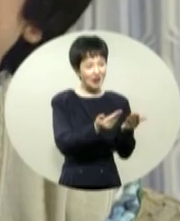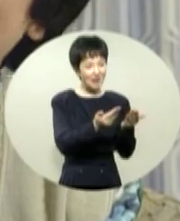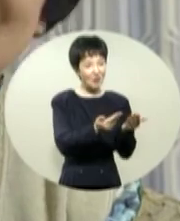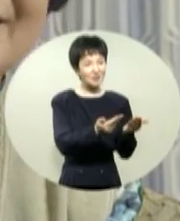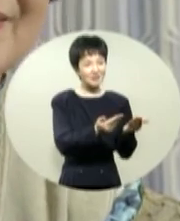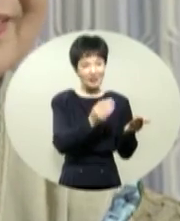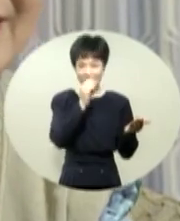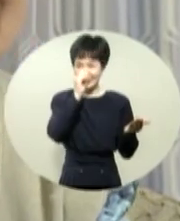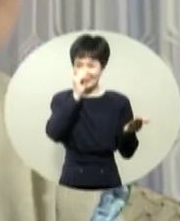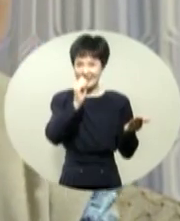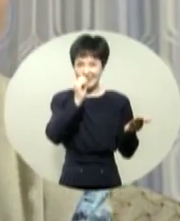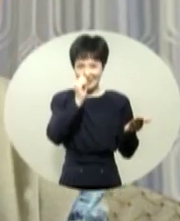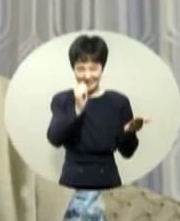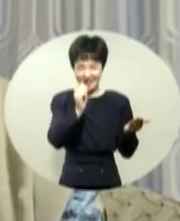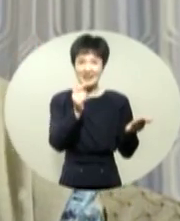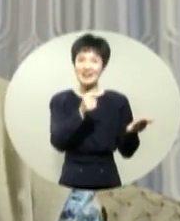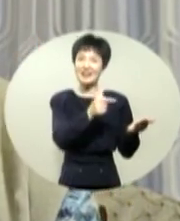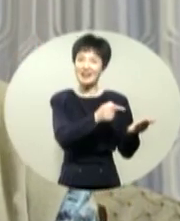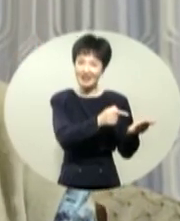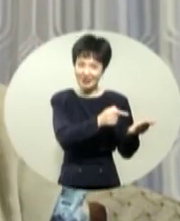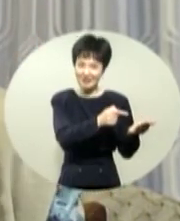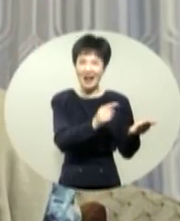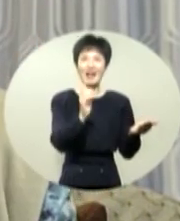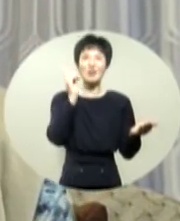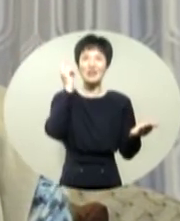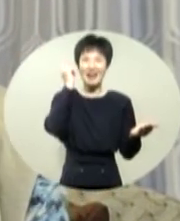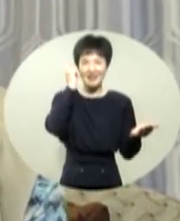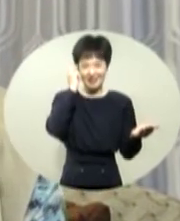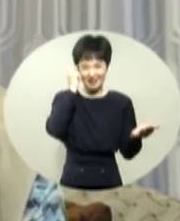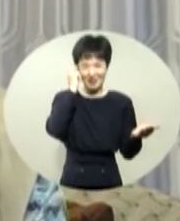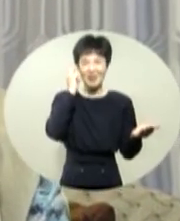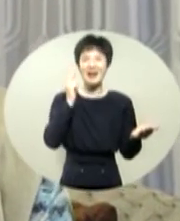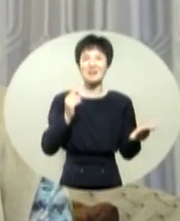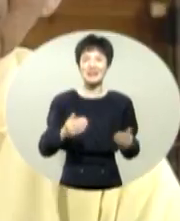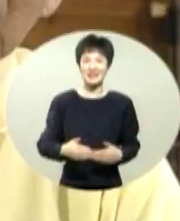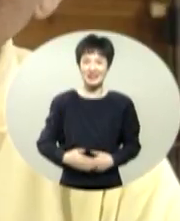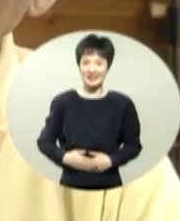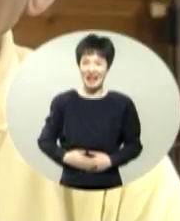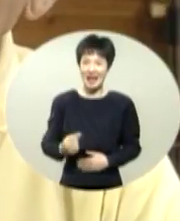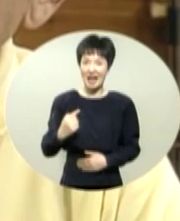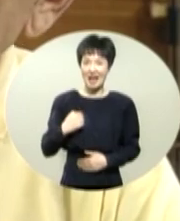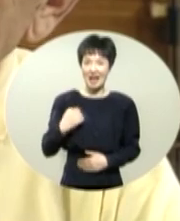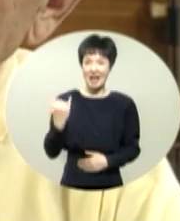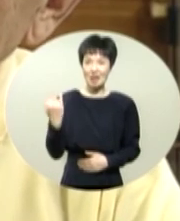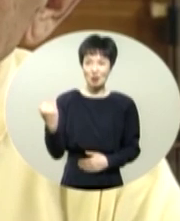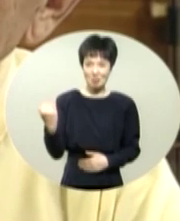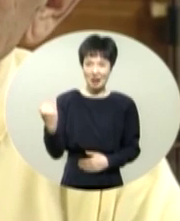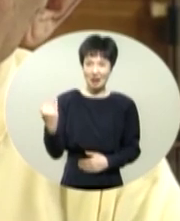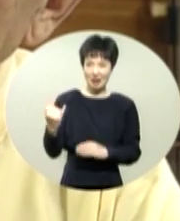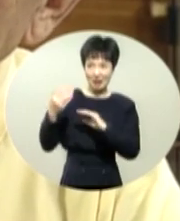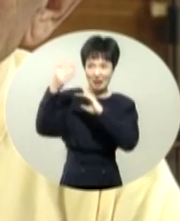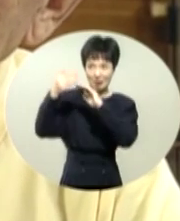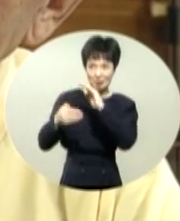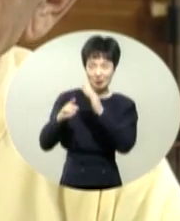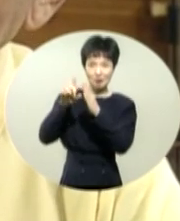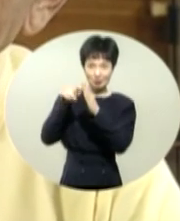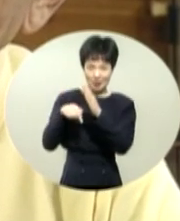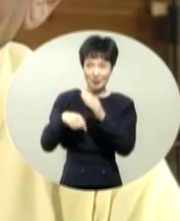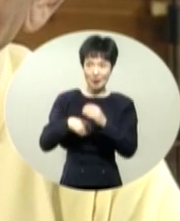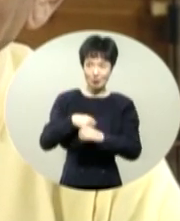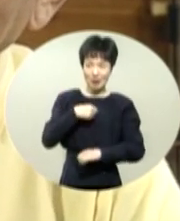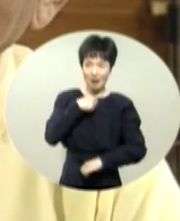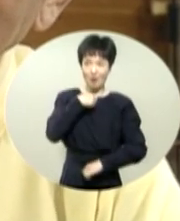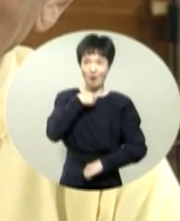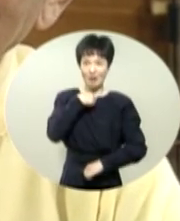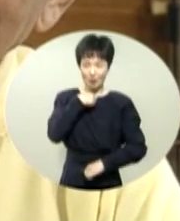タイミングが非常にいい写真ができてるなというふうに感心することが多いです。 素直に写してるんですね。素直に捉